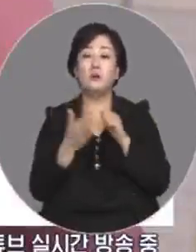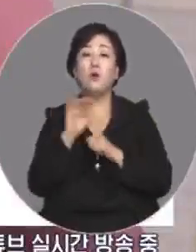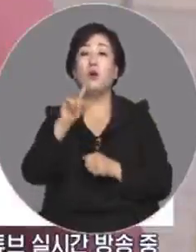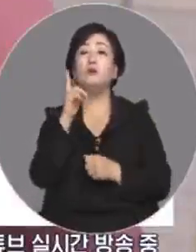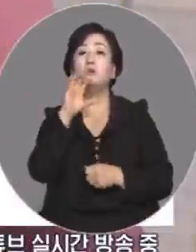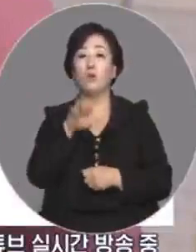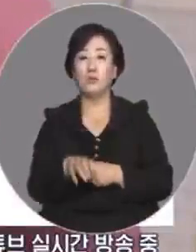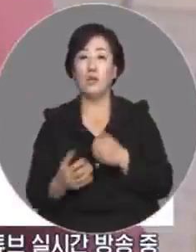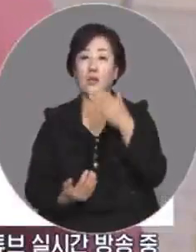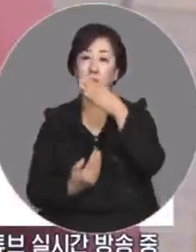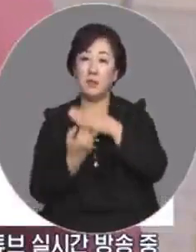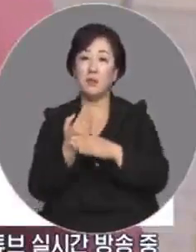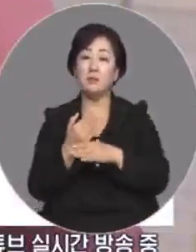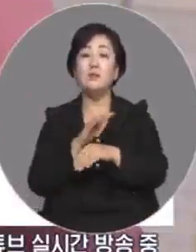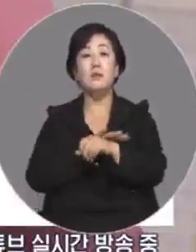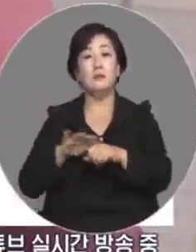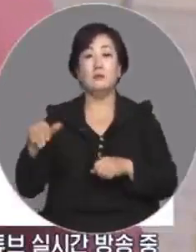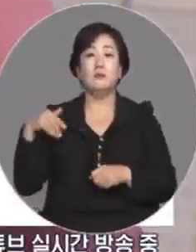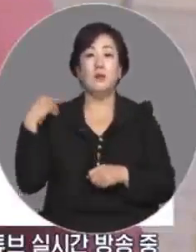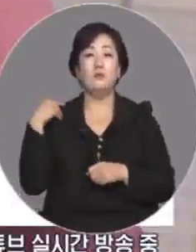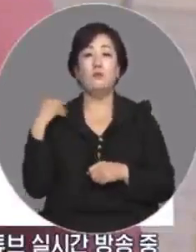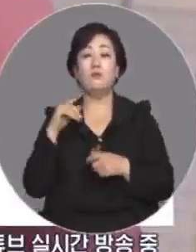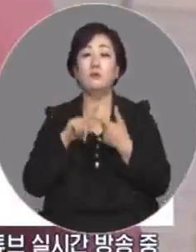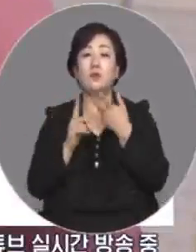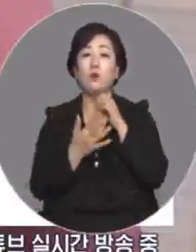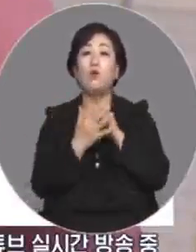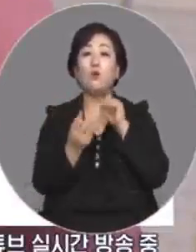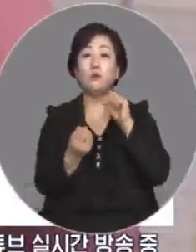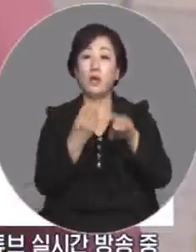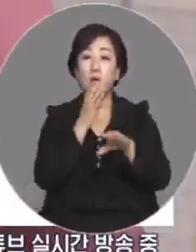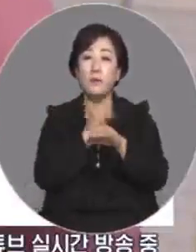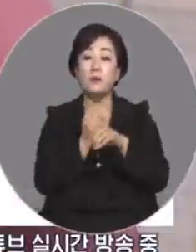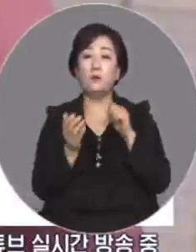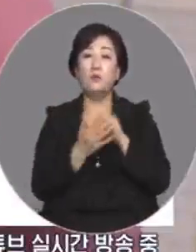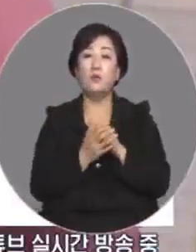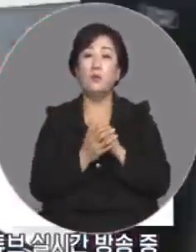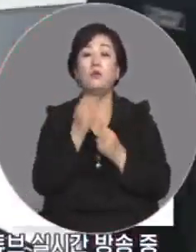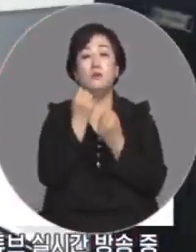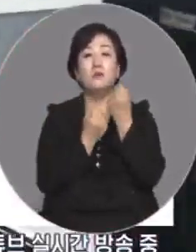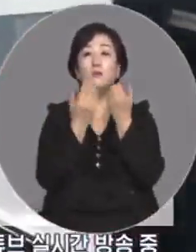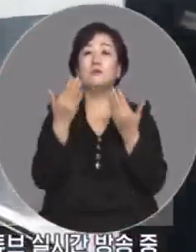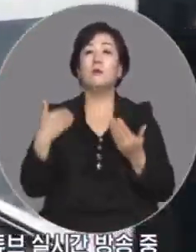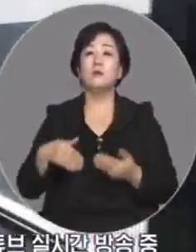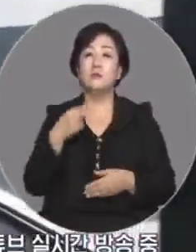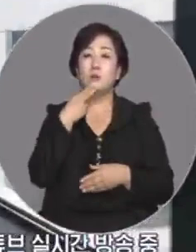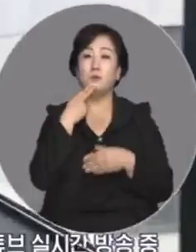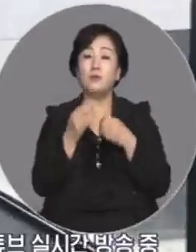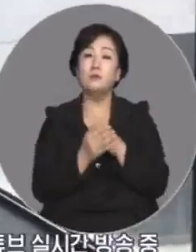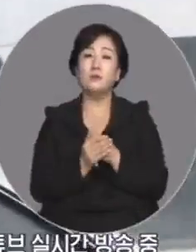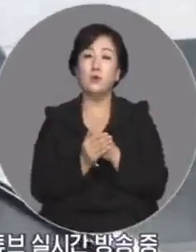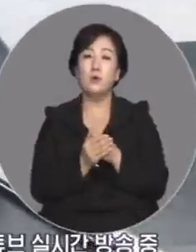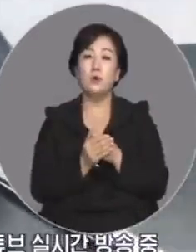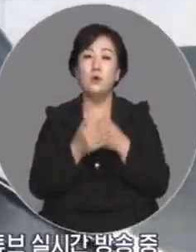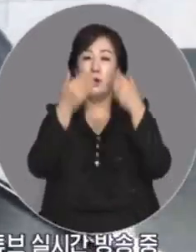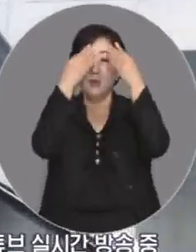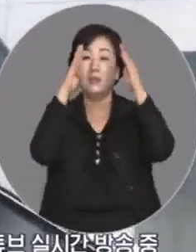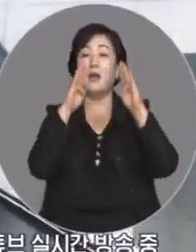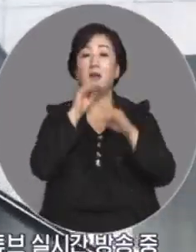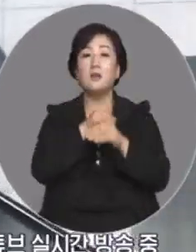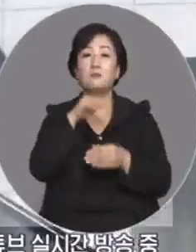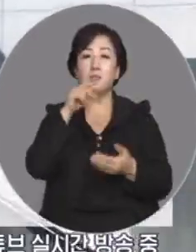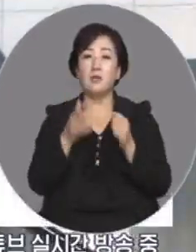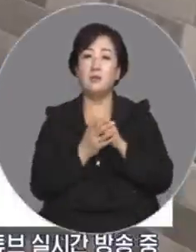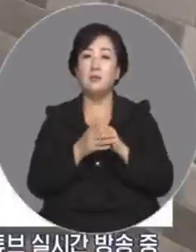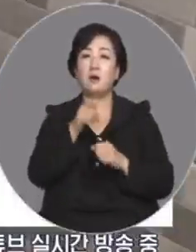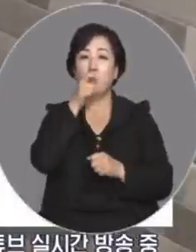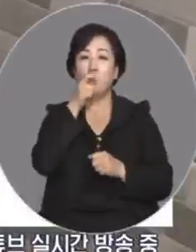어디서부터 시작된 건지 무슨 문제로 또된 건지 설명이 없고. 대학 측은 고장난 물탱크의